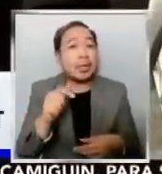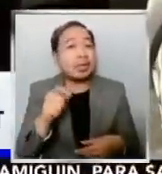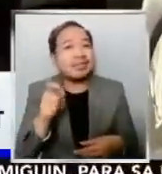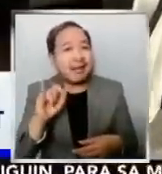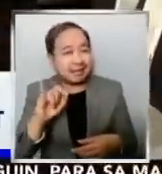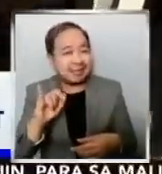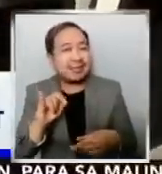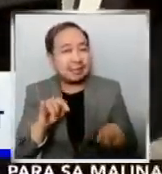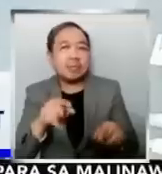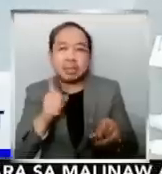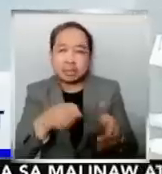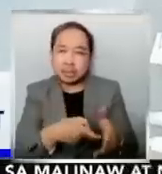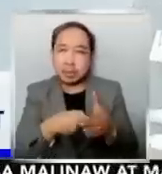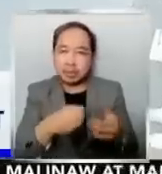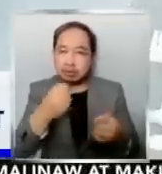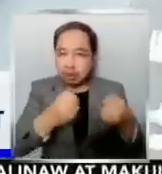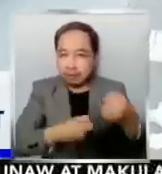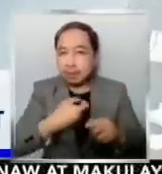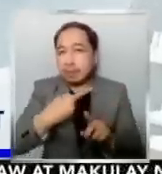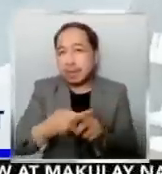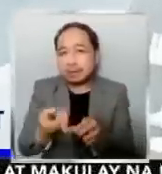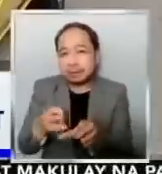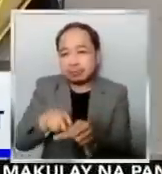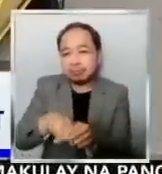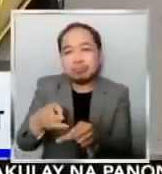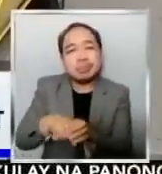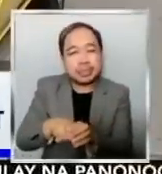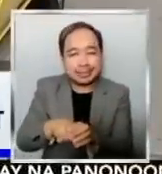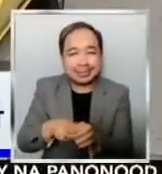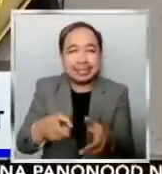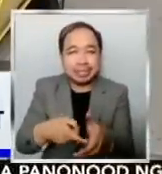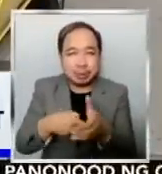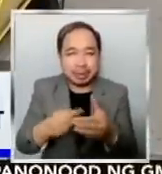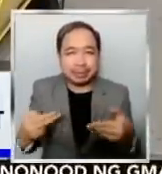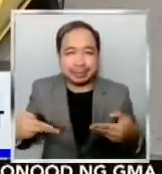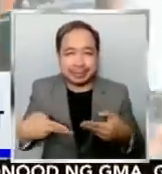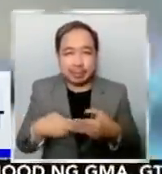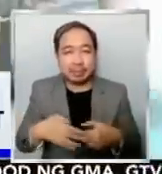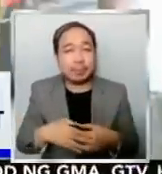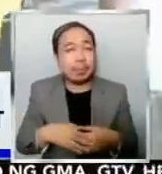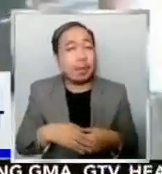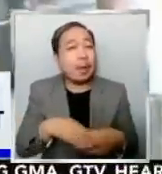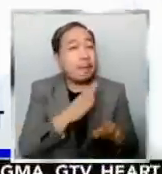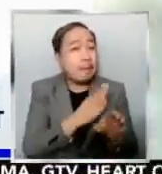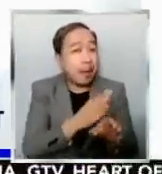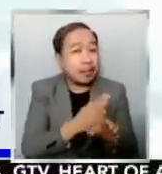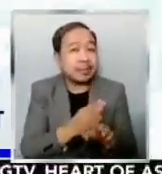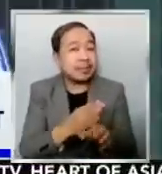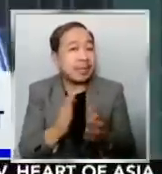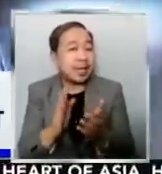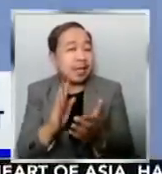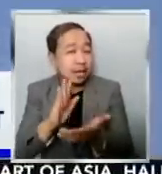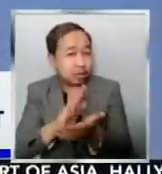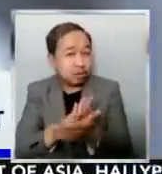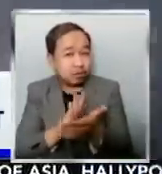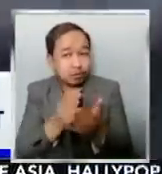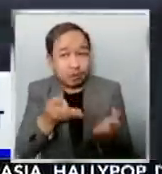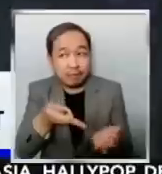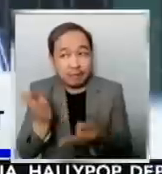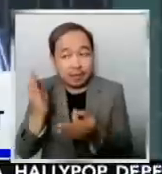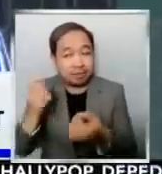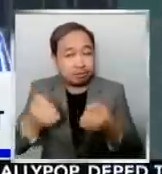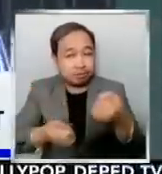mga pasahero nito. Sa mga bus at school service, kailangan naka-seatbelt ang driver at ang mga nasa unang row o ang